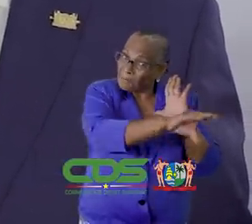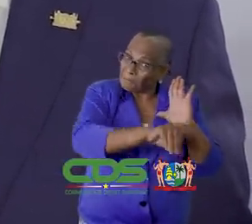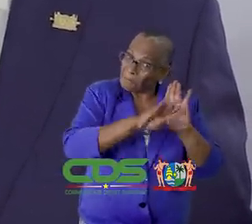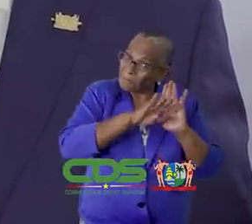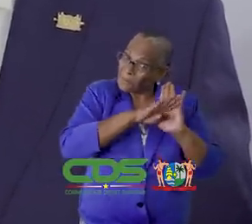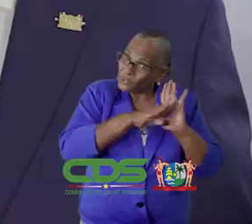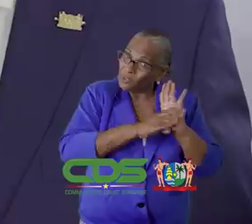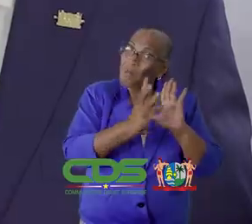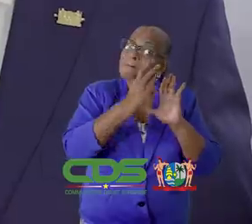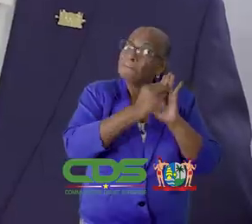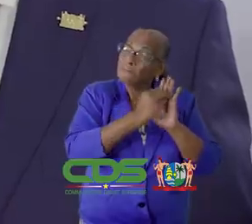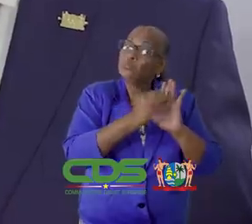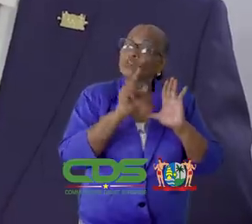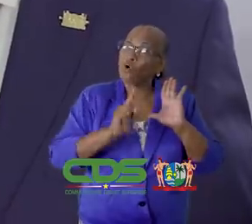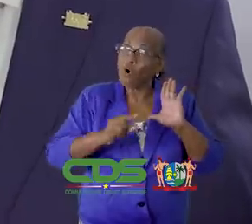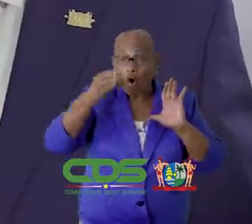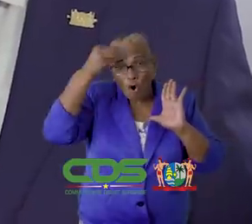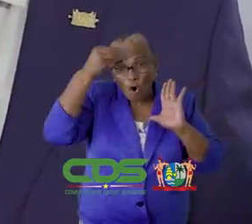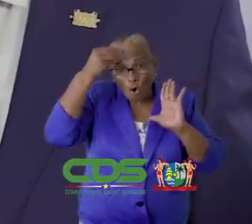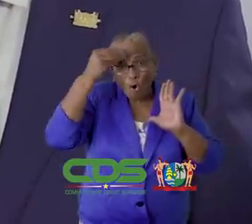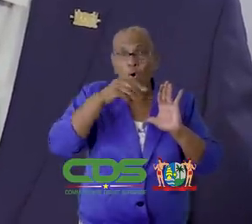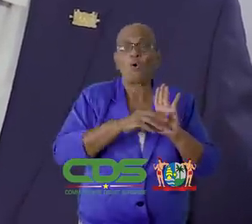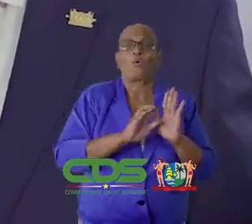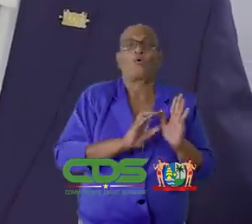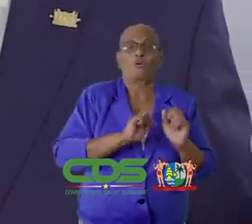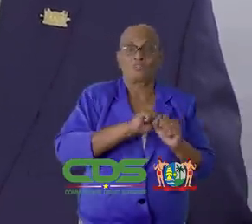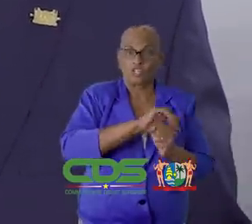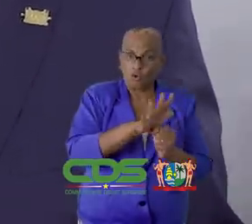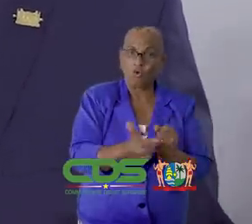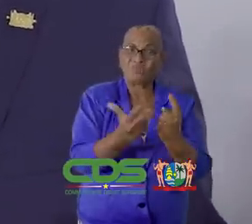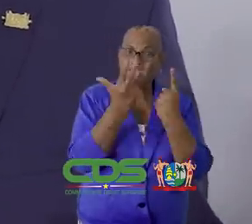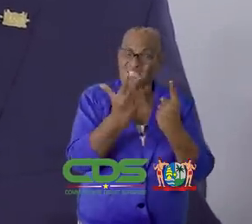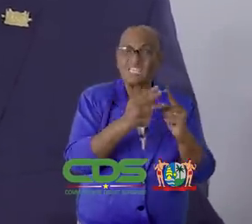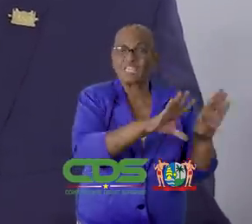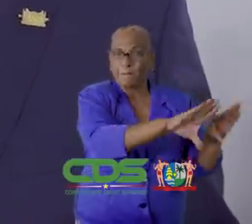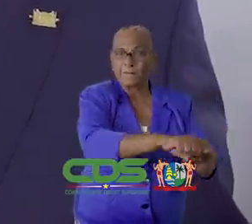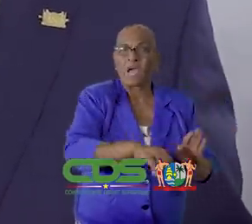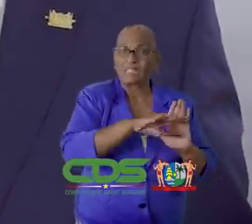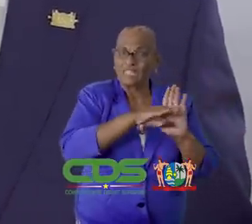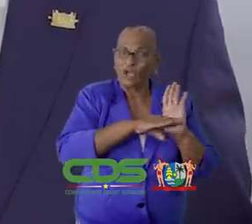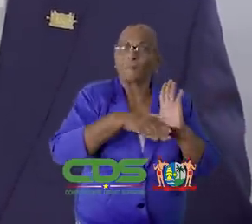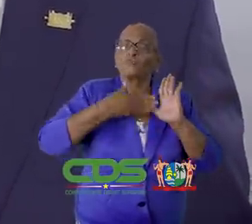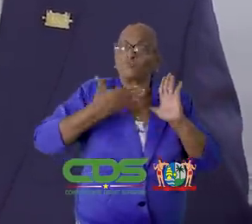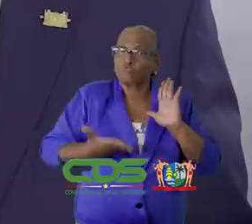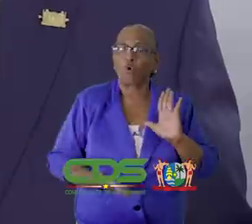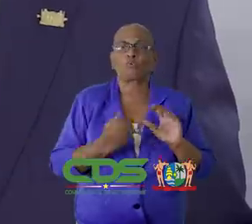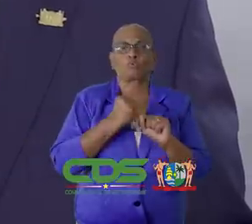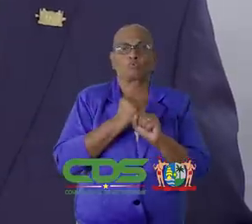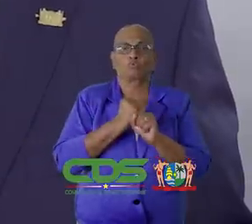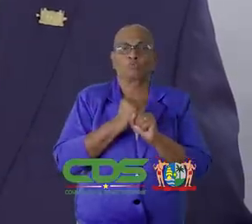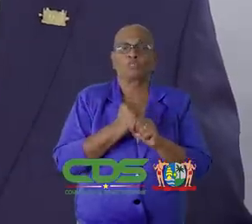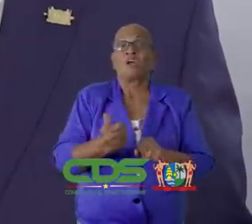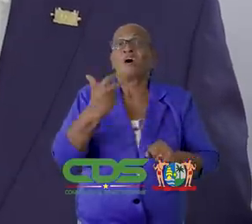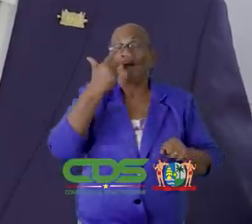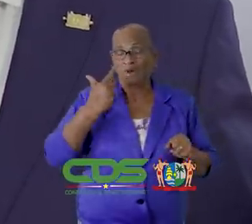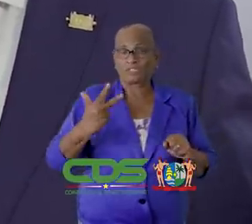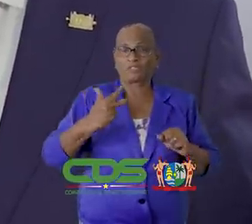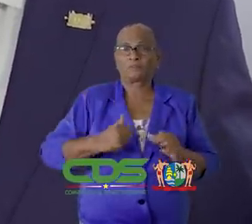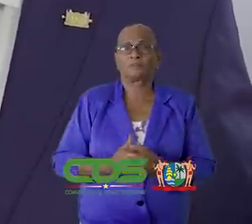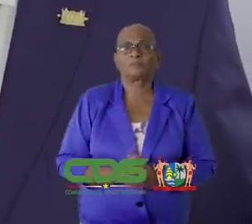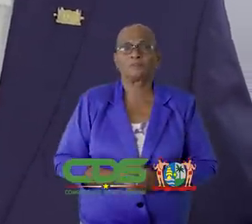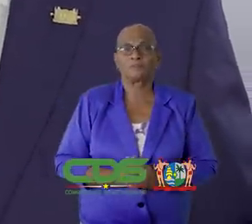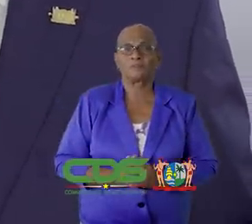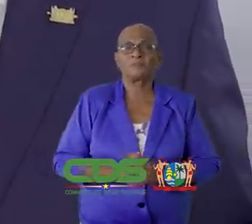geldende protocollen met inachtneming van de COVID-19 maatregelen. Maatregel